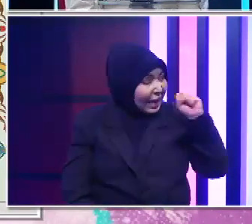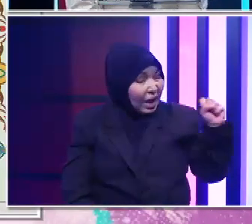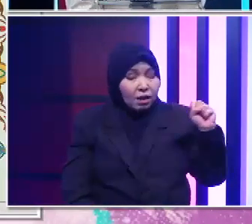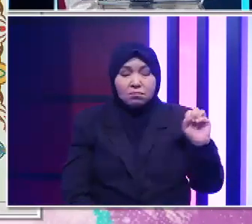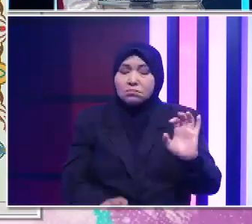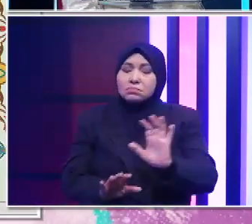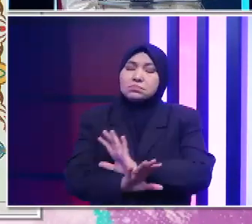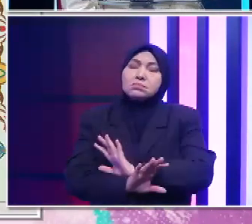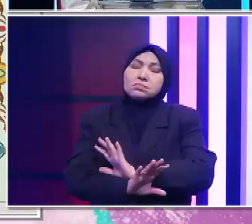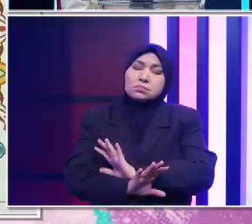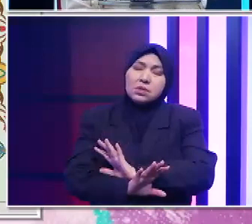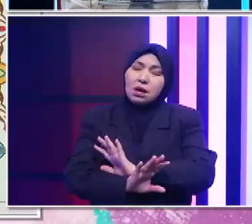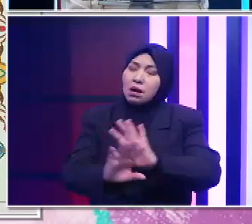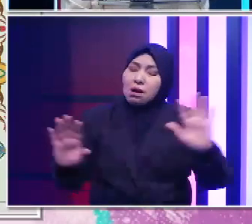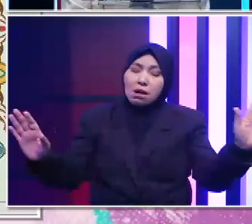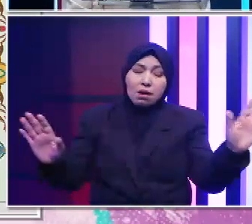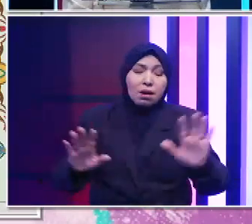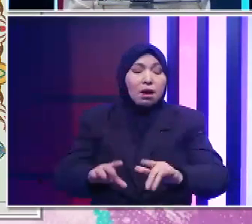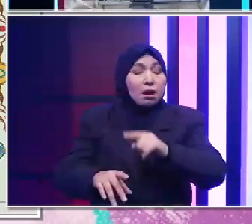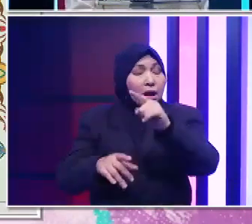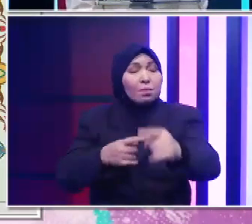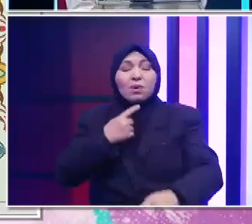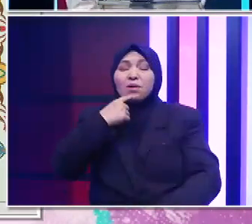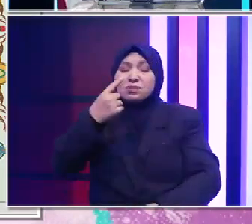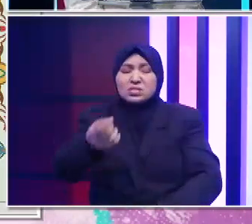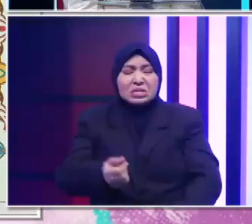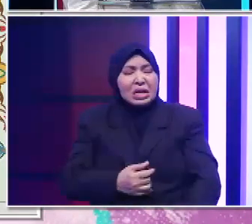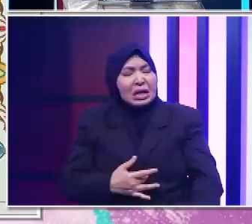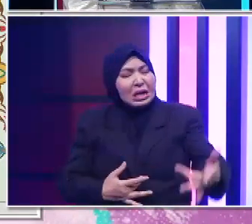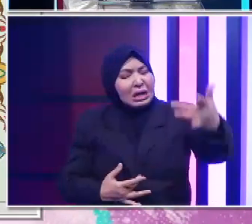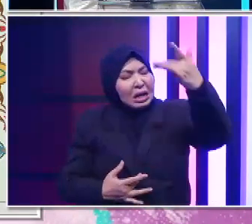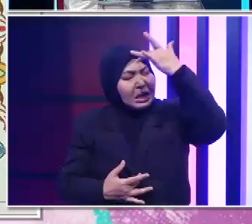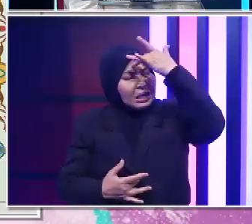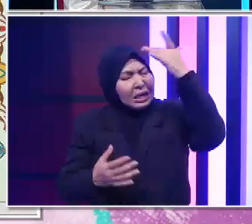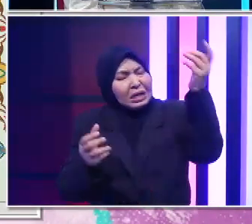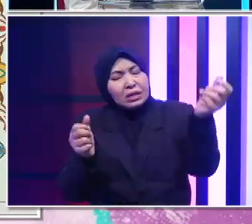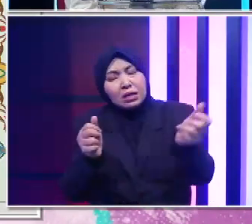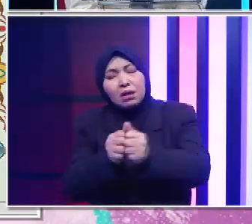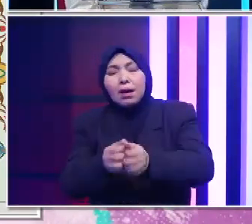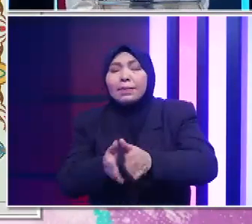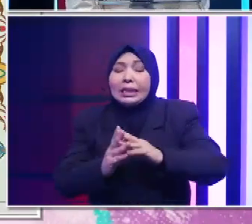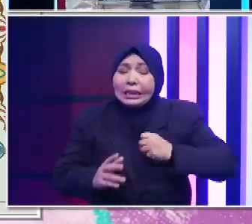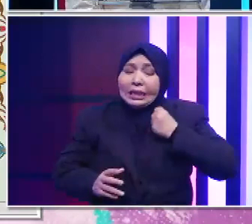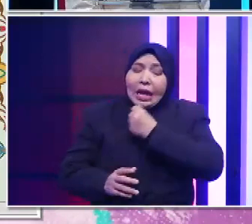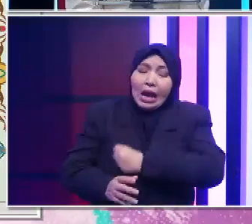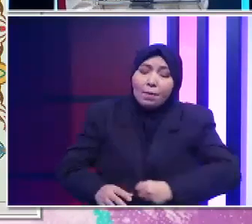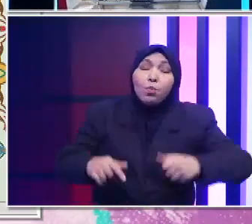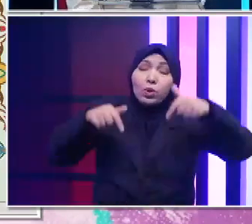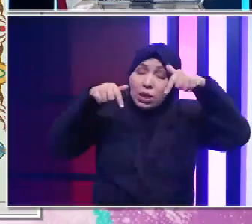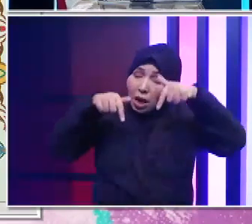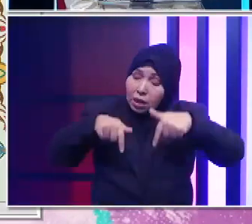Yum in Nama chuzaimah namaku